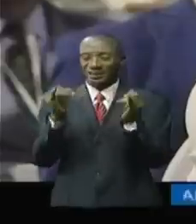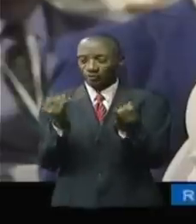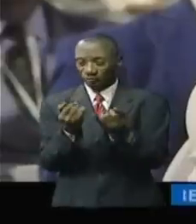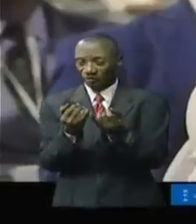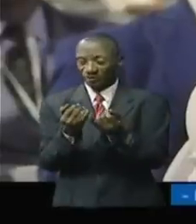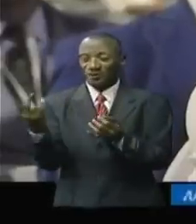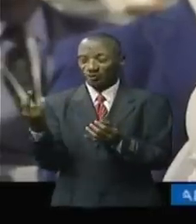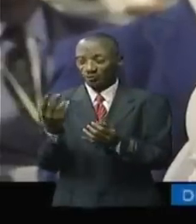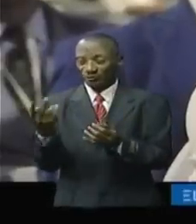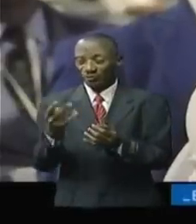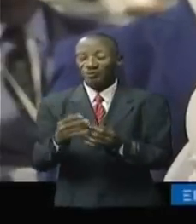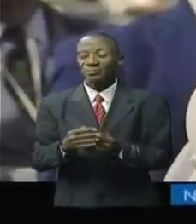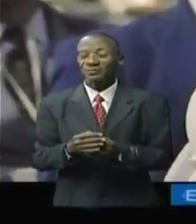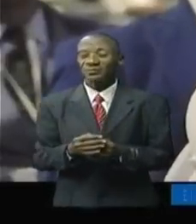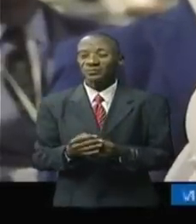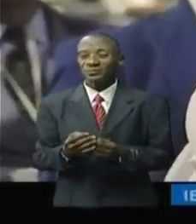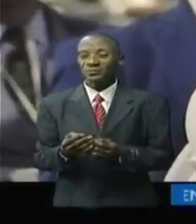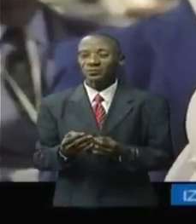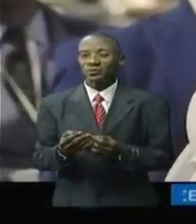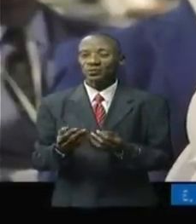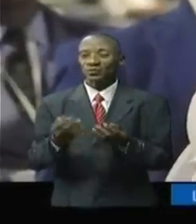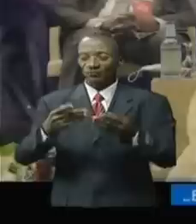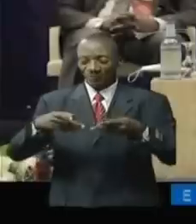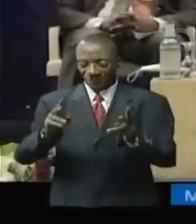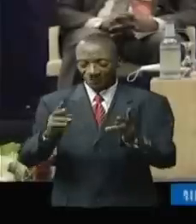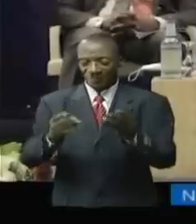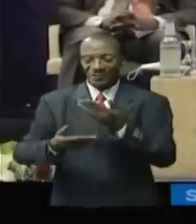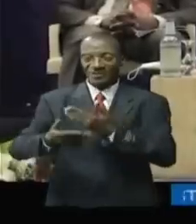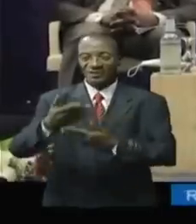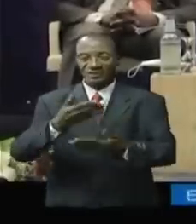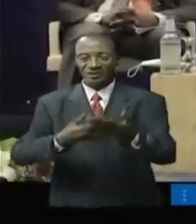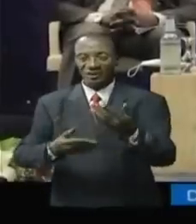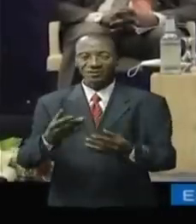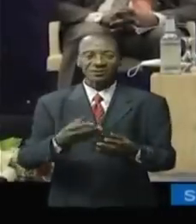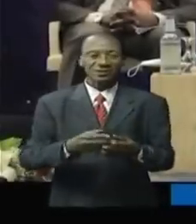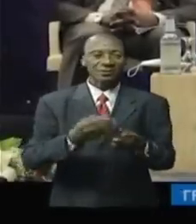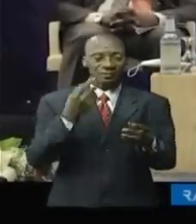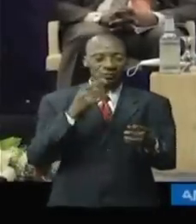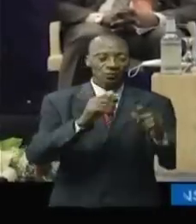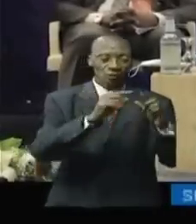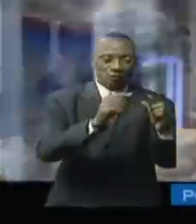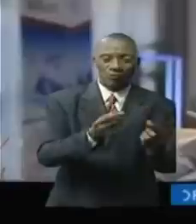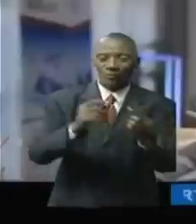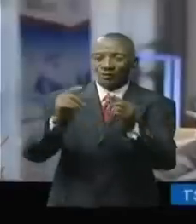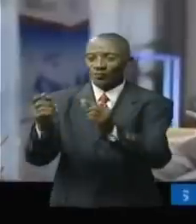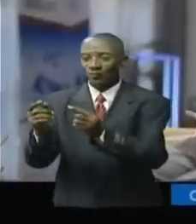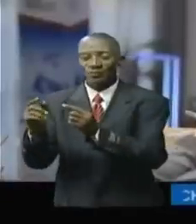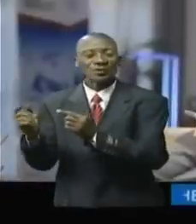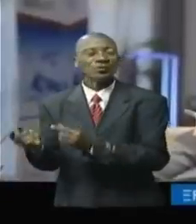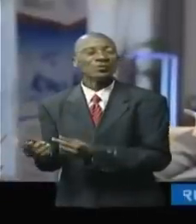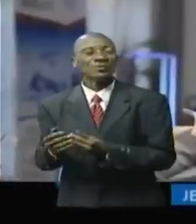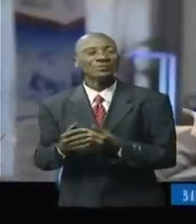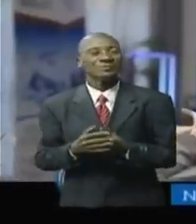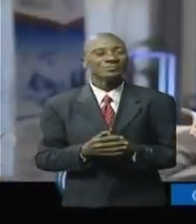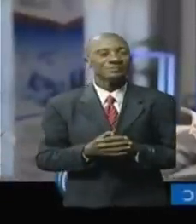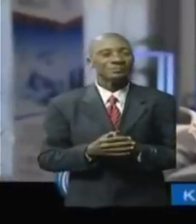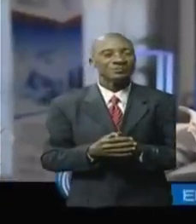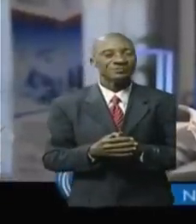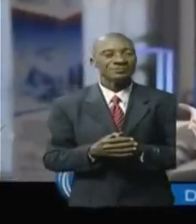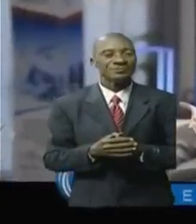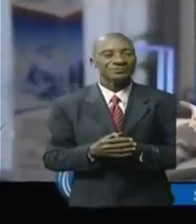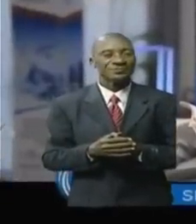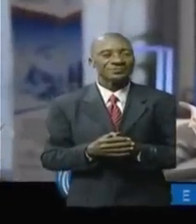solutions pour renforcer les échanges commerciaux entre pays francophones. Les panélistes se sont mis d'accord sur le fait que le